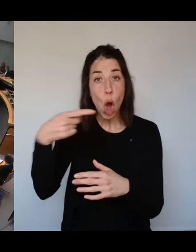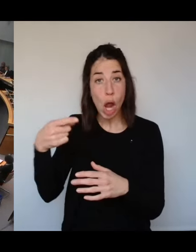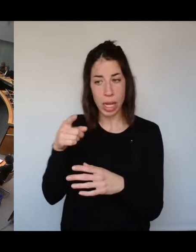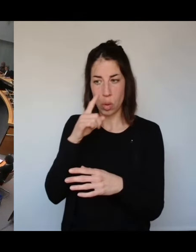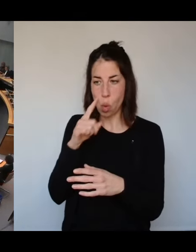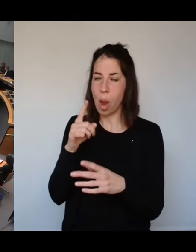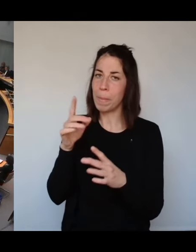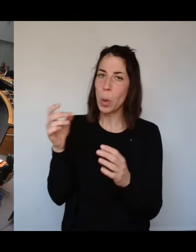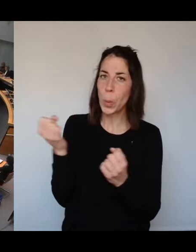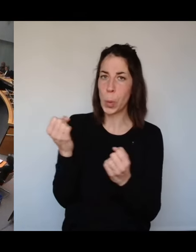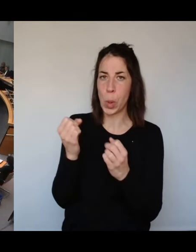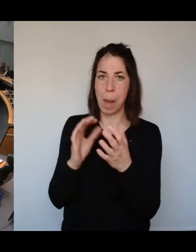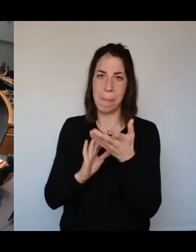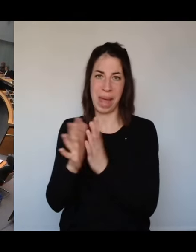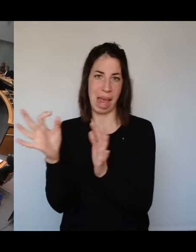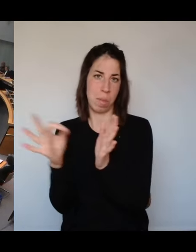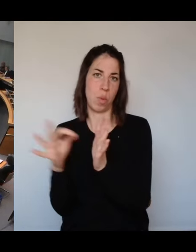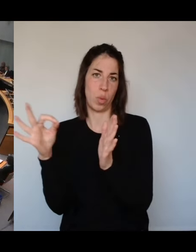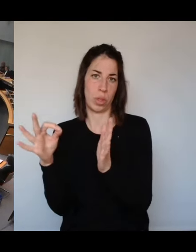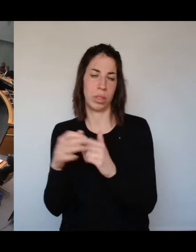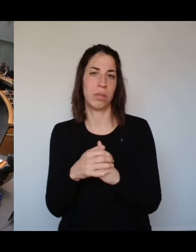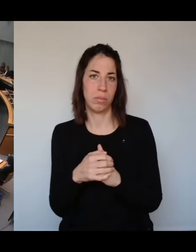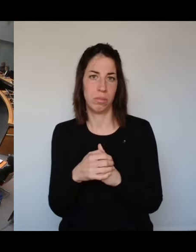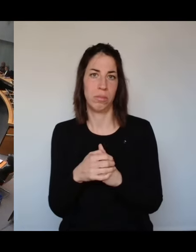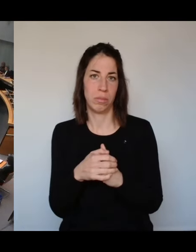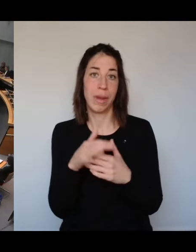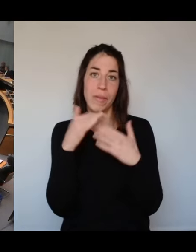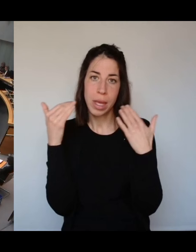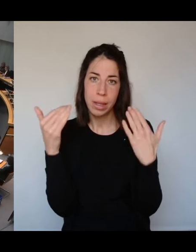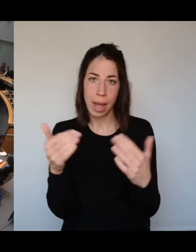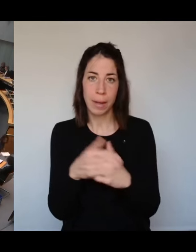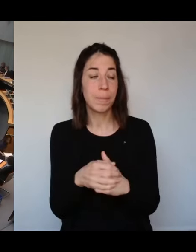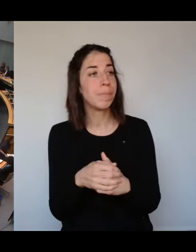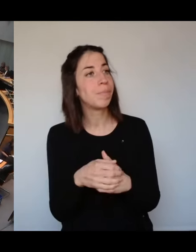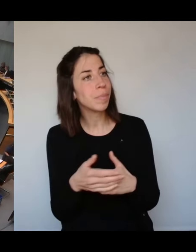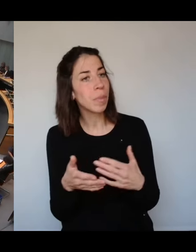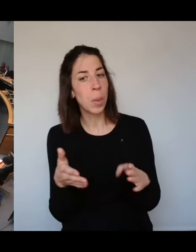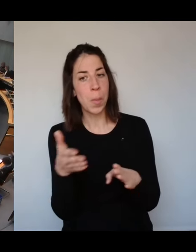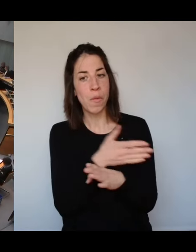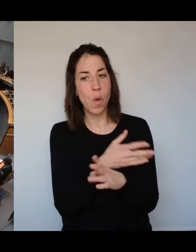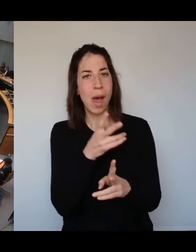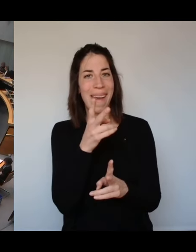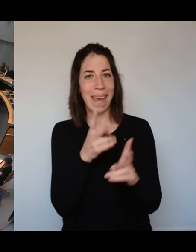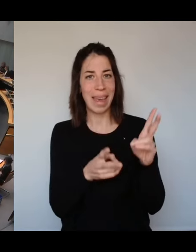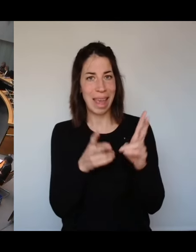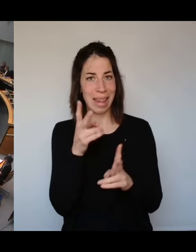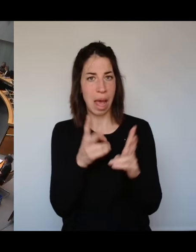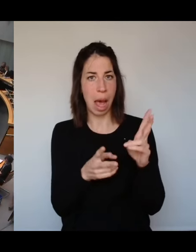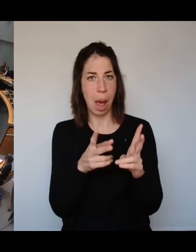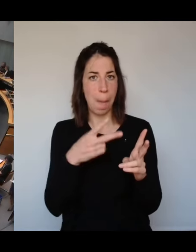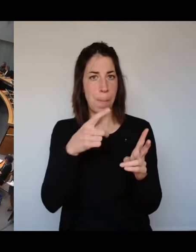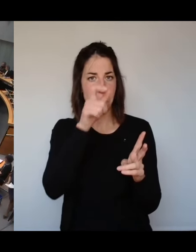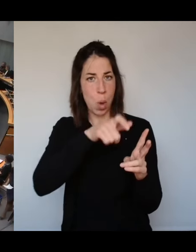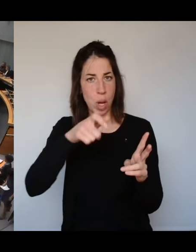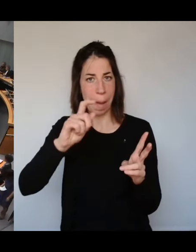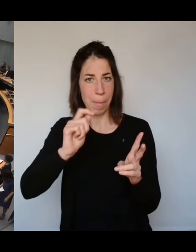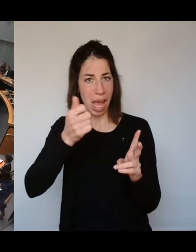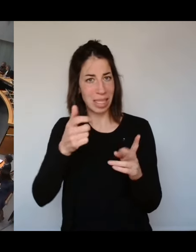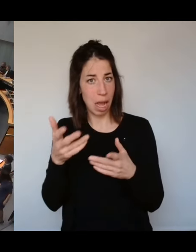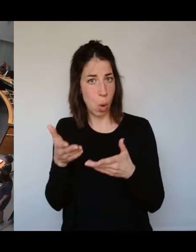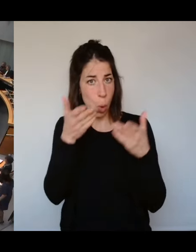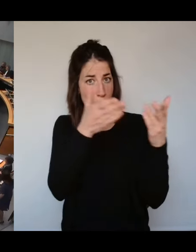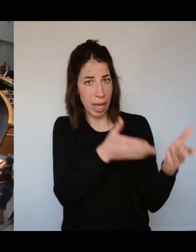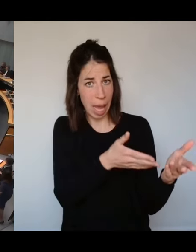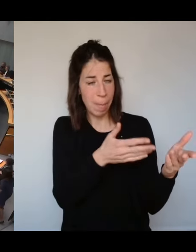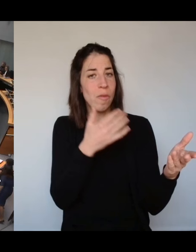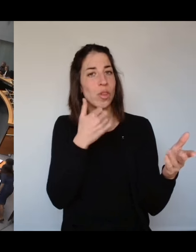Bevor ich dem regierenden Bürgermeister das Wort gebe, darf ich ganz herzlich bei uns im Berliner Abgeordnetenhaus begrüßen hauptamtliche